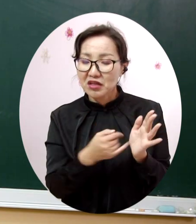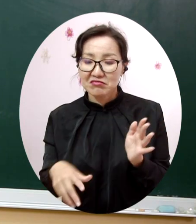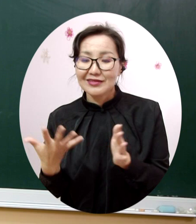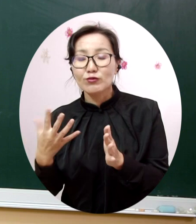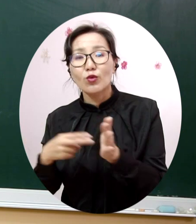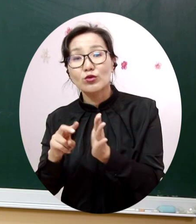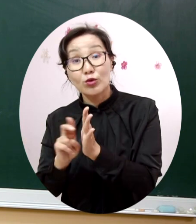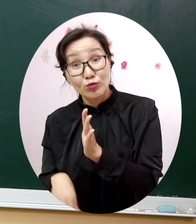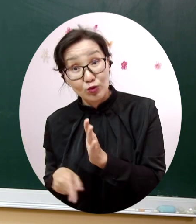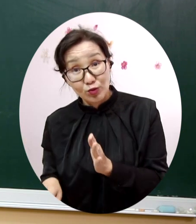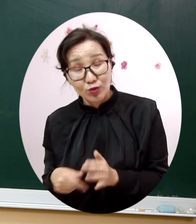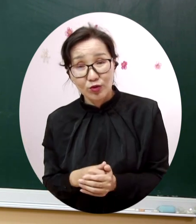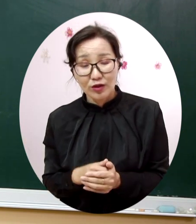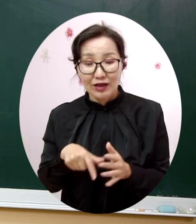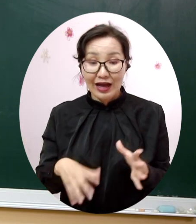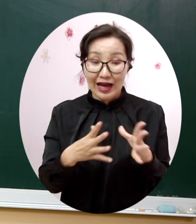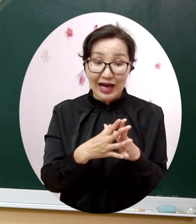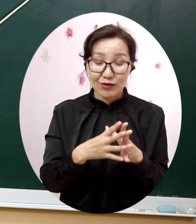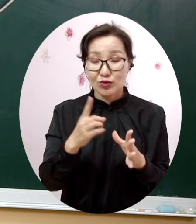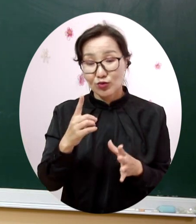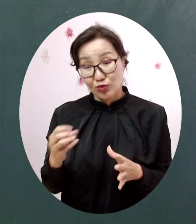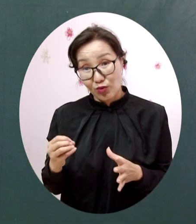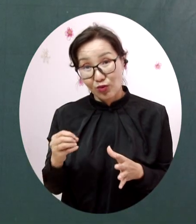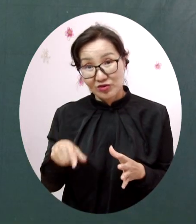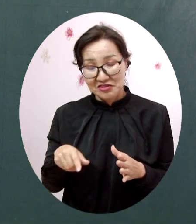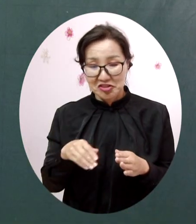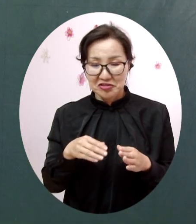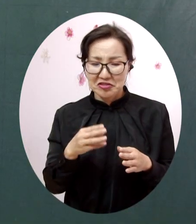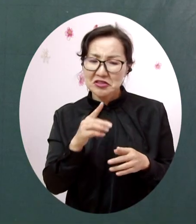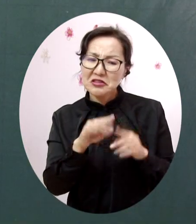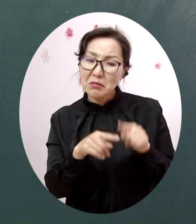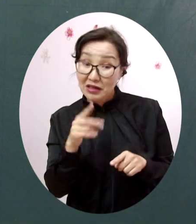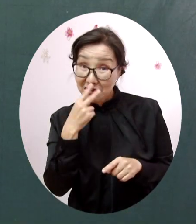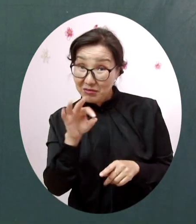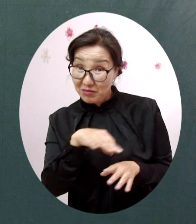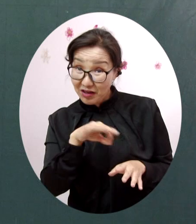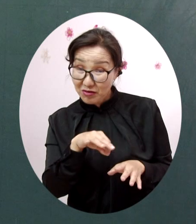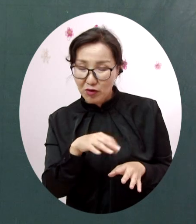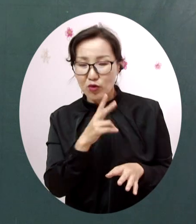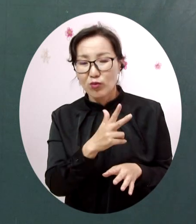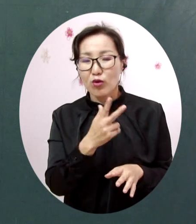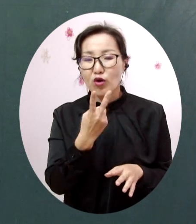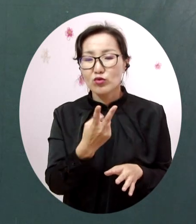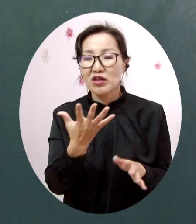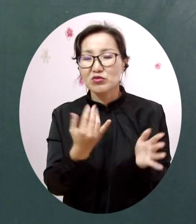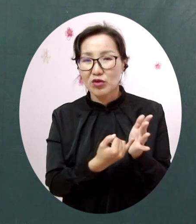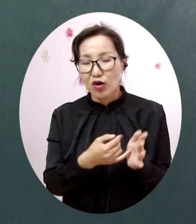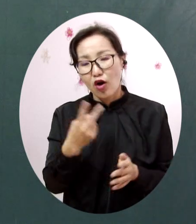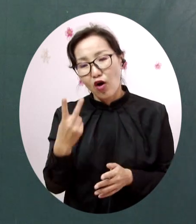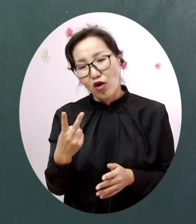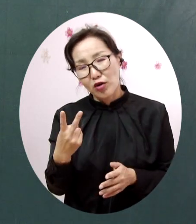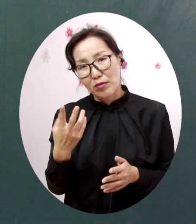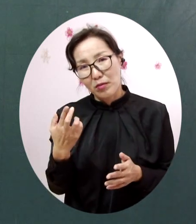5-т хуваагдахгүй байх нь. За мөн энэ 10 100 гэсэн шинжүүдийг хадгалаагүй учраас 3256 гэдэг тоо маань 2